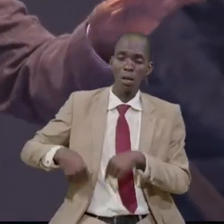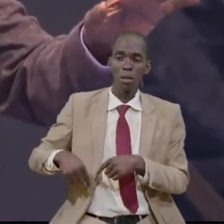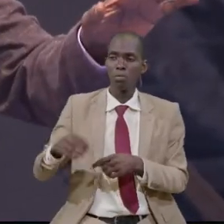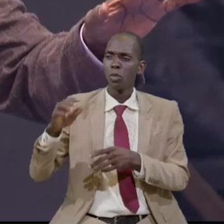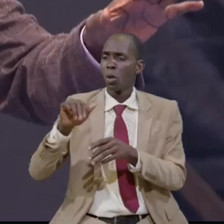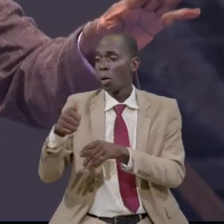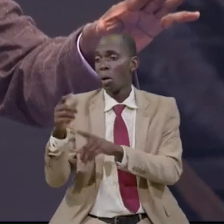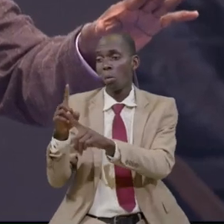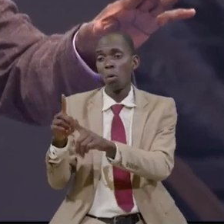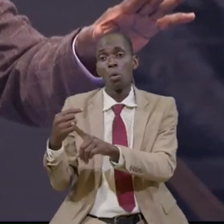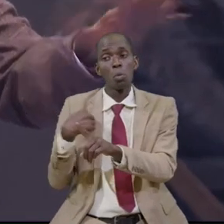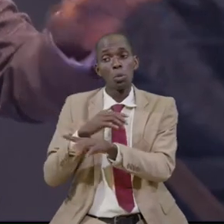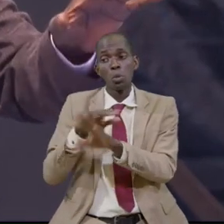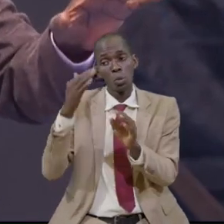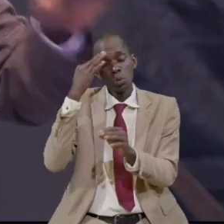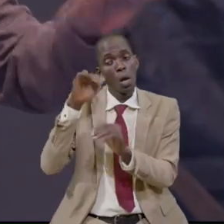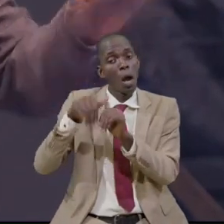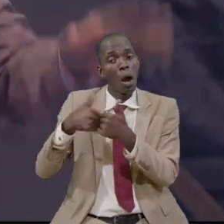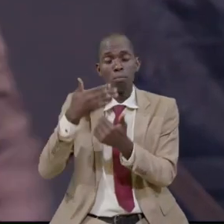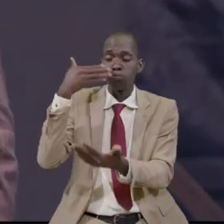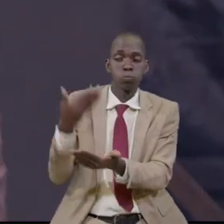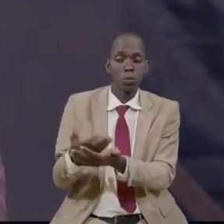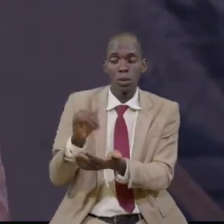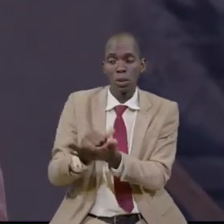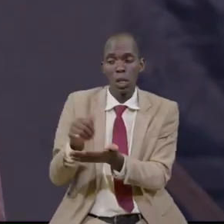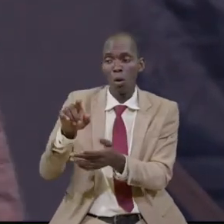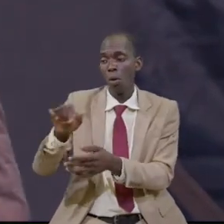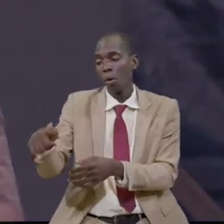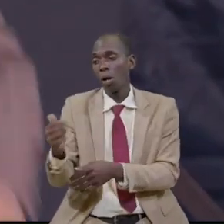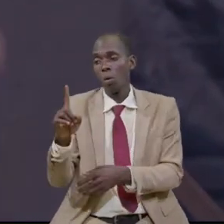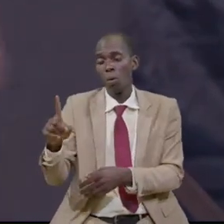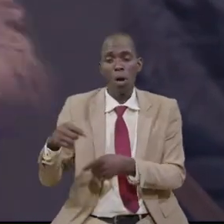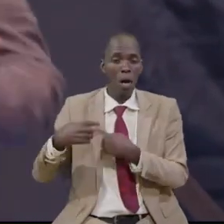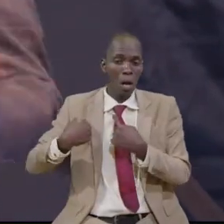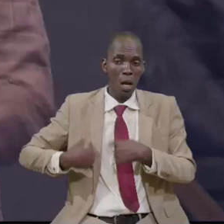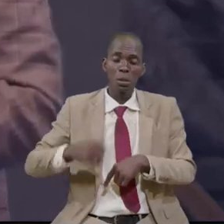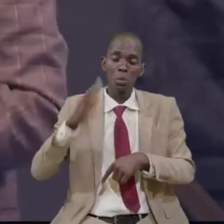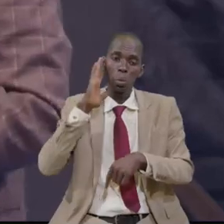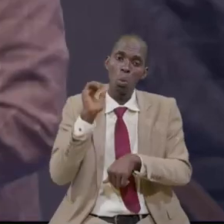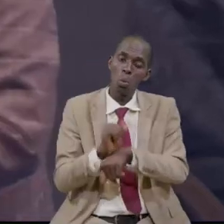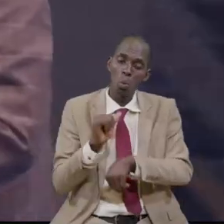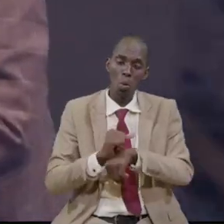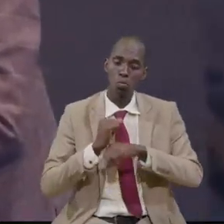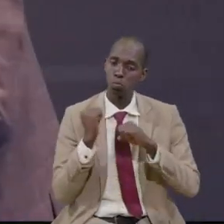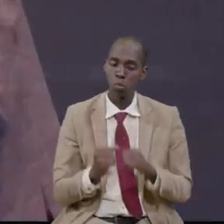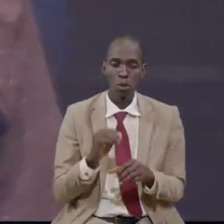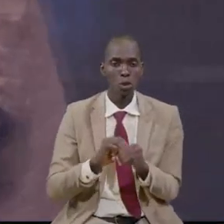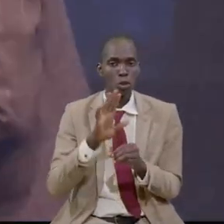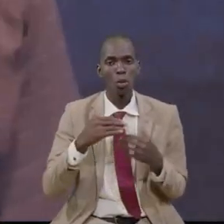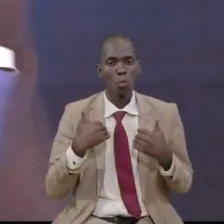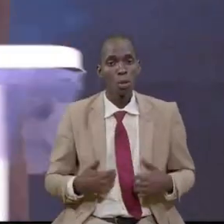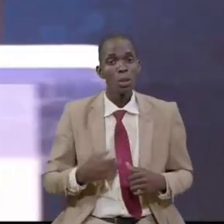même le nouveau cœur là, on ne peut pas garantir son efficacité dans votre corps. Si vous devez